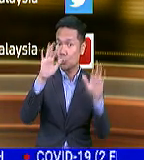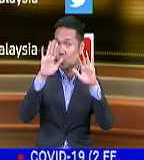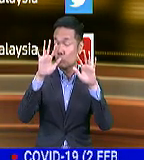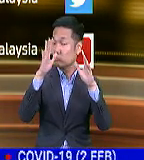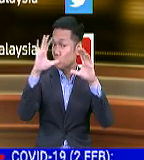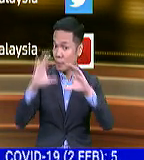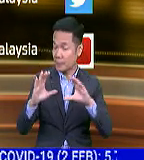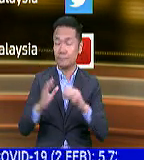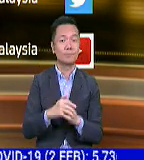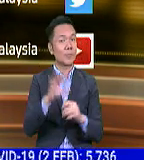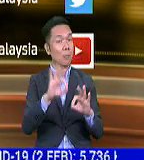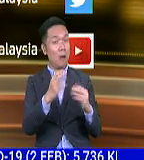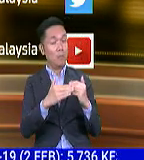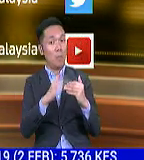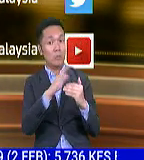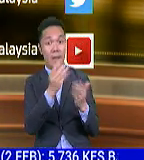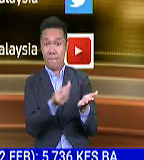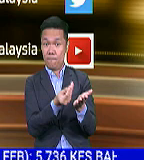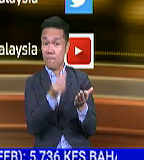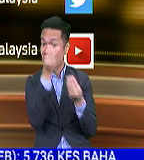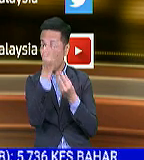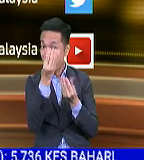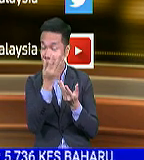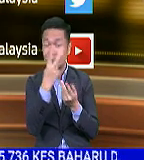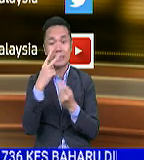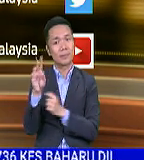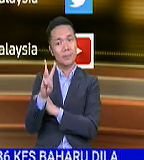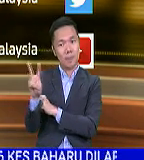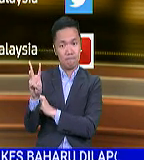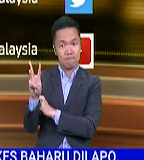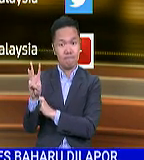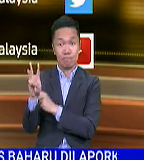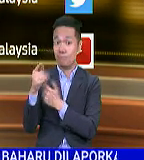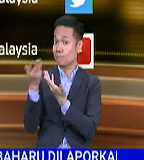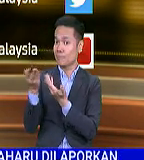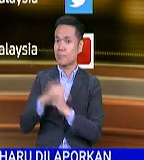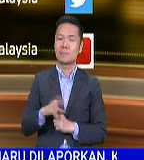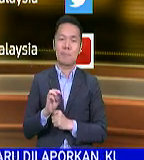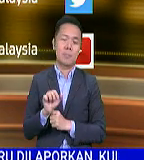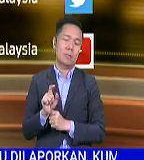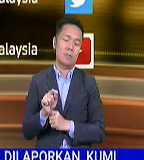Untuk mendapatkan maklumat cuaca yang lebih terperinci, anda boleh layari laman sesawang kami di